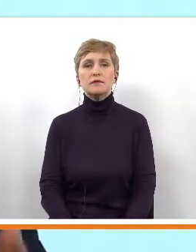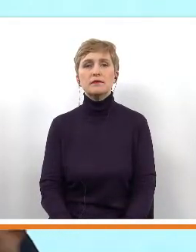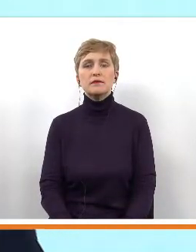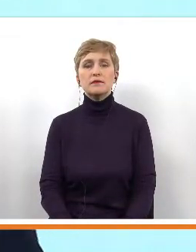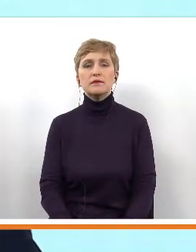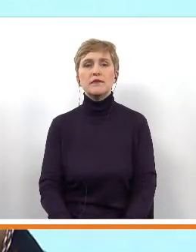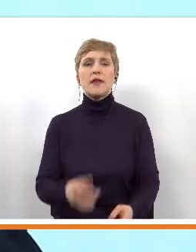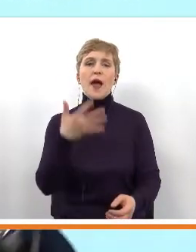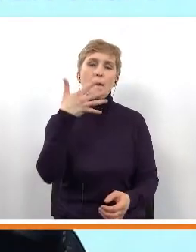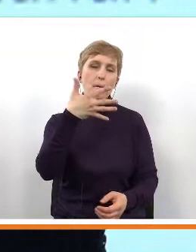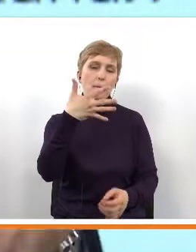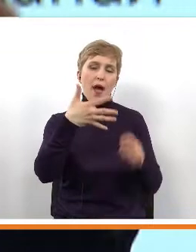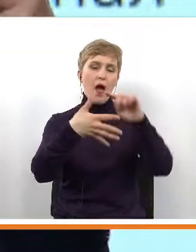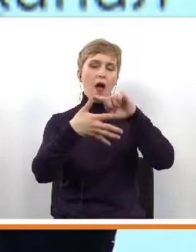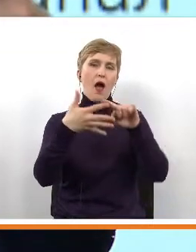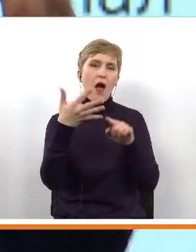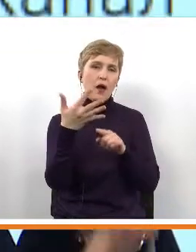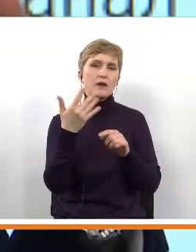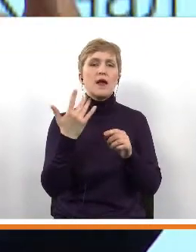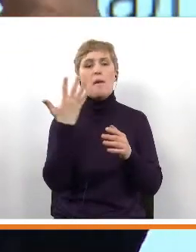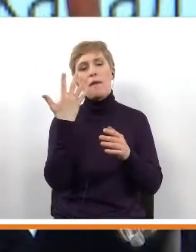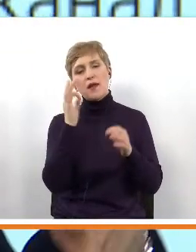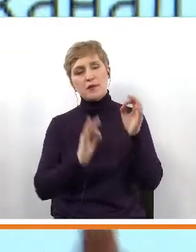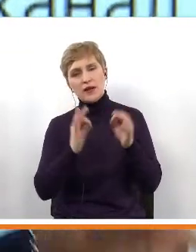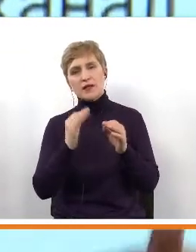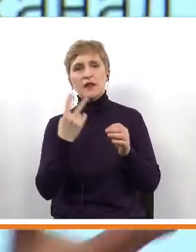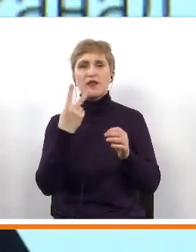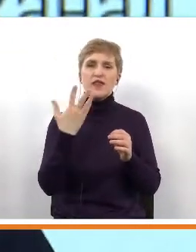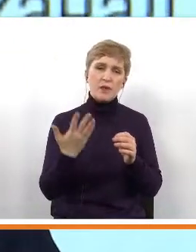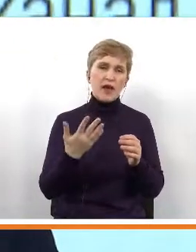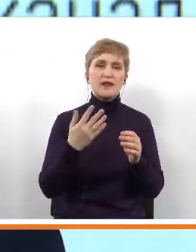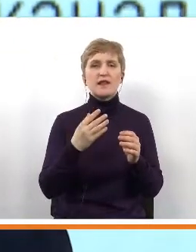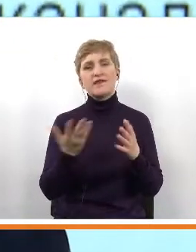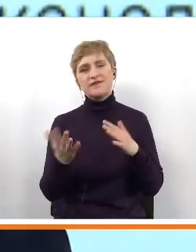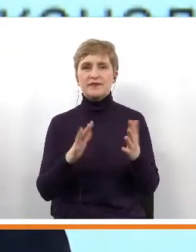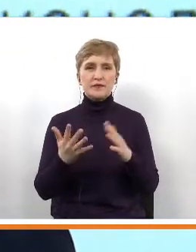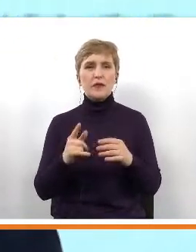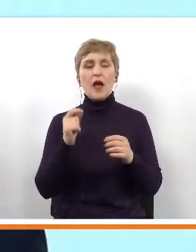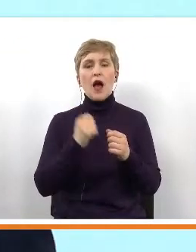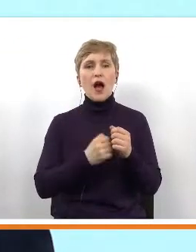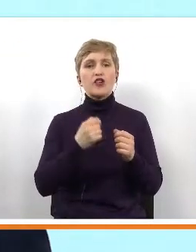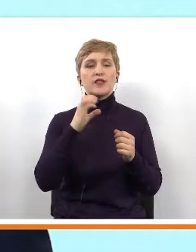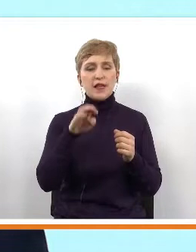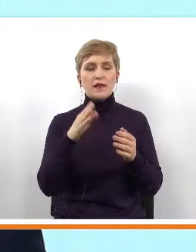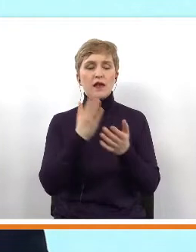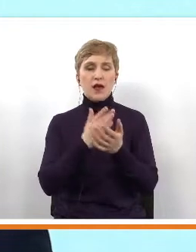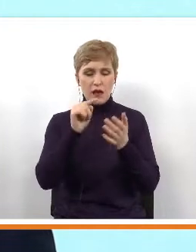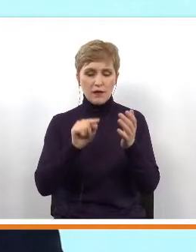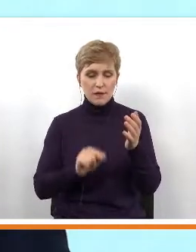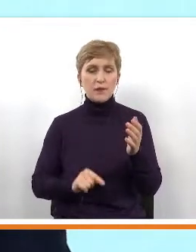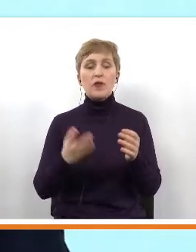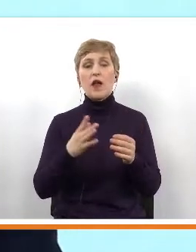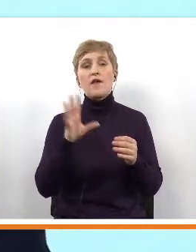То есть там 5, по-моему, где 5%, и где 15, 10, и где 25. Да, они, каждая из этой статьи это касается.